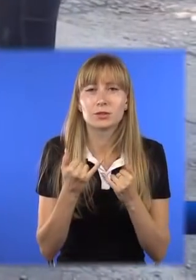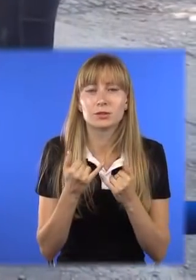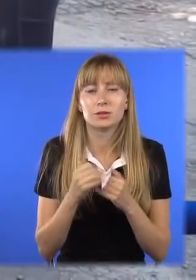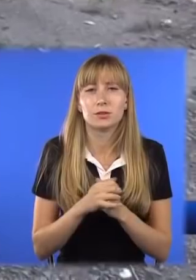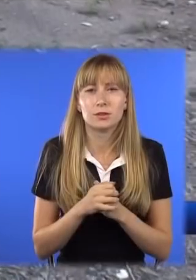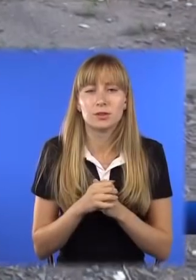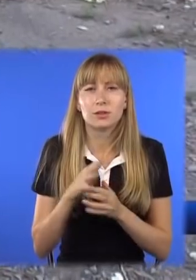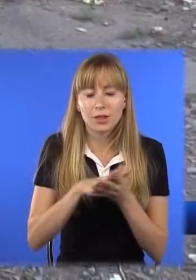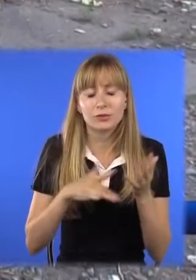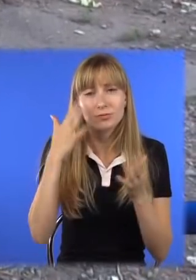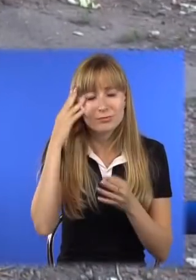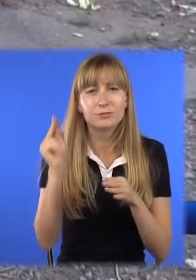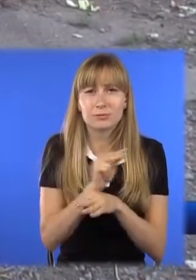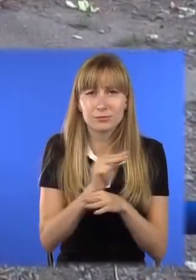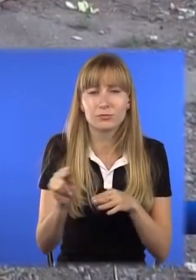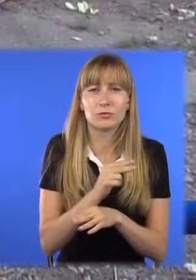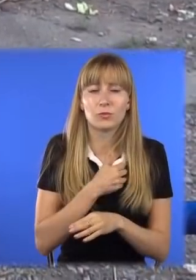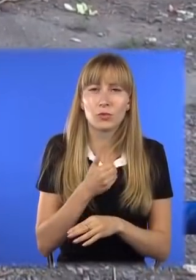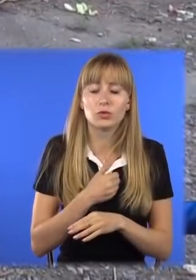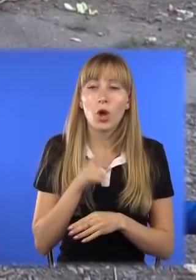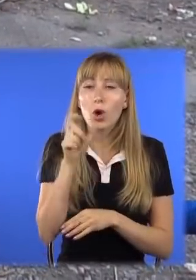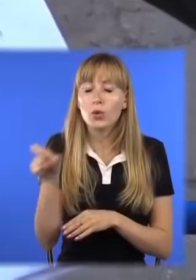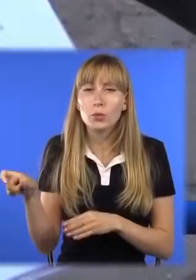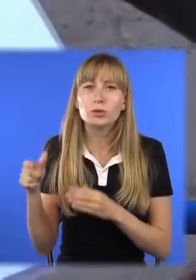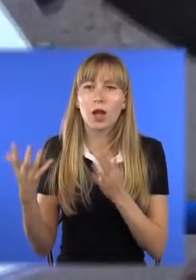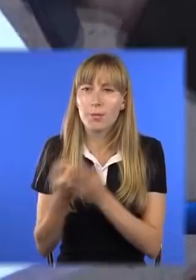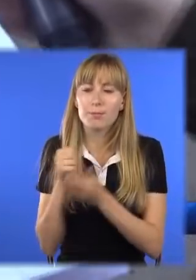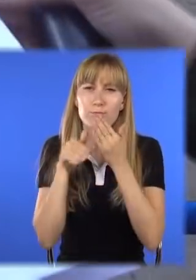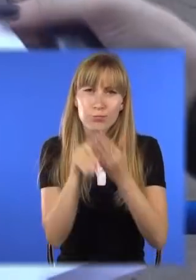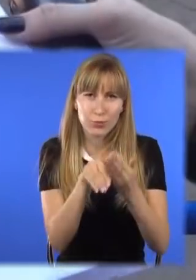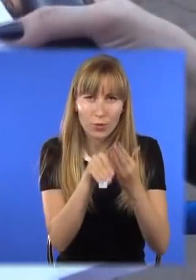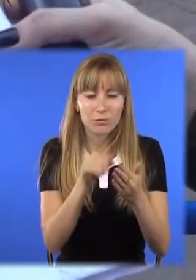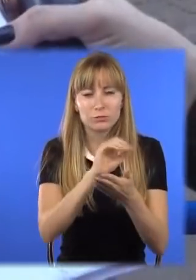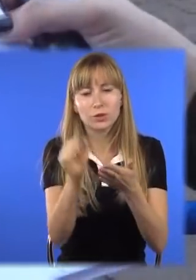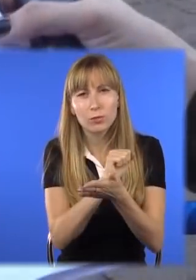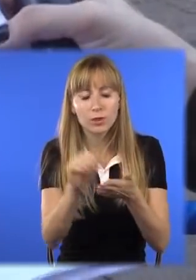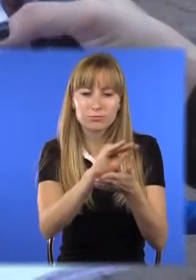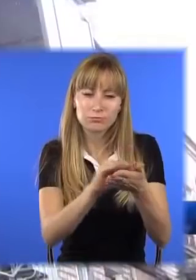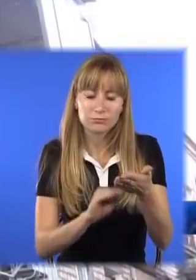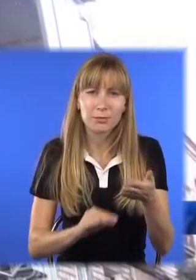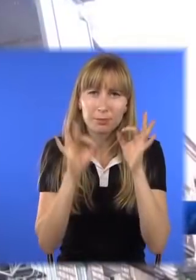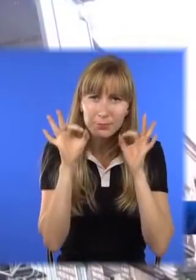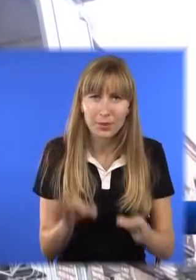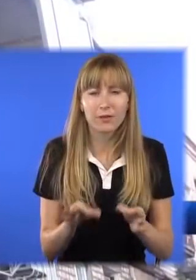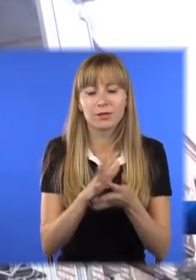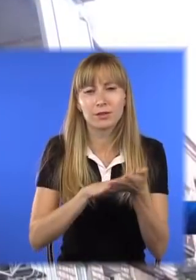люди знайшлися, допомогли правильно оформити необхідні документи та порадили подати заявку на участь у конкурсі «Громадський бюджет».